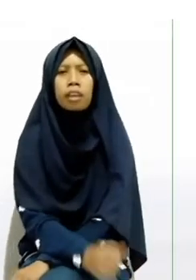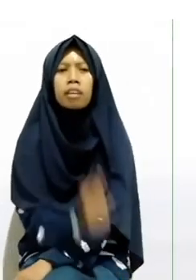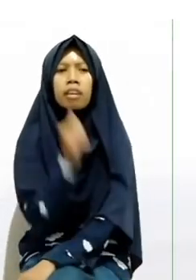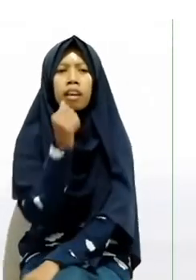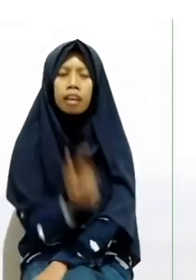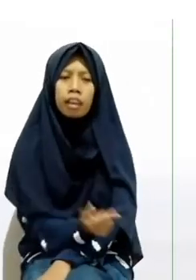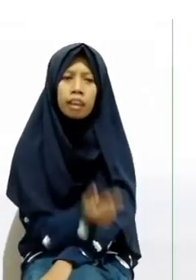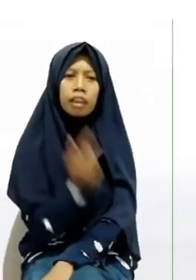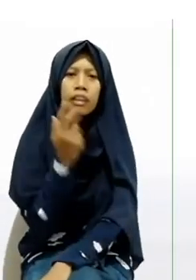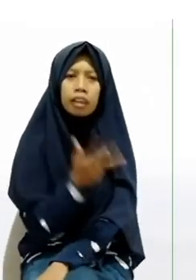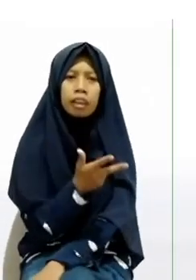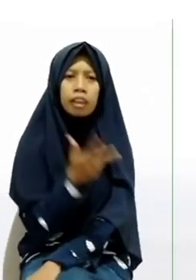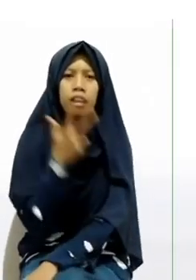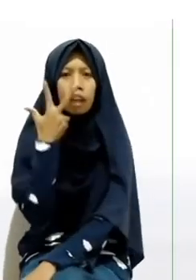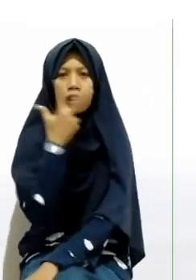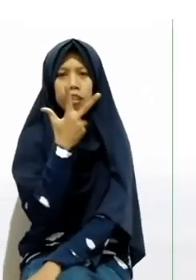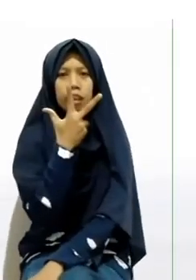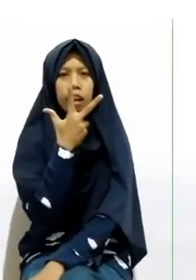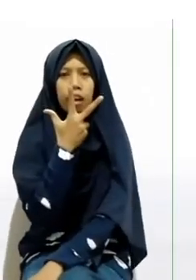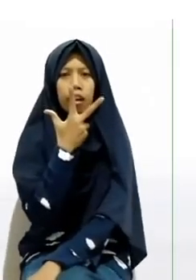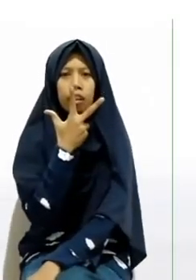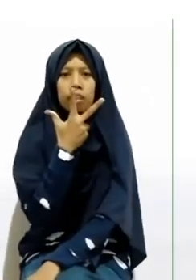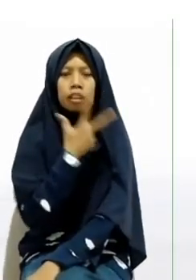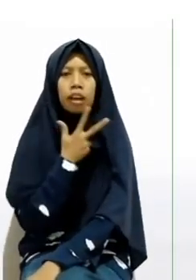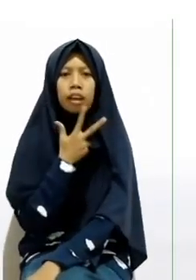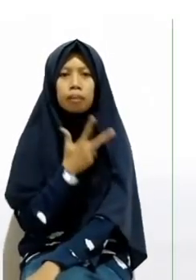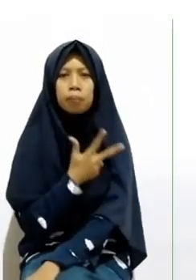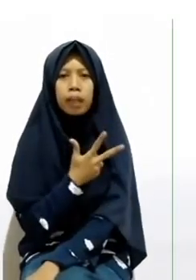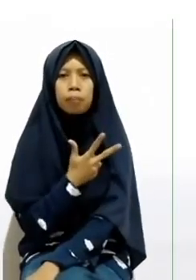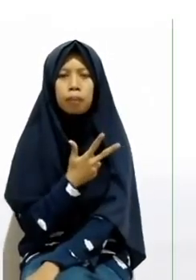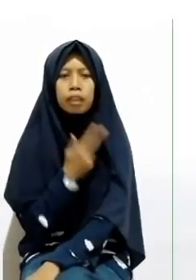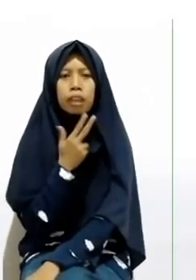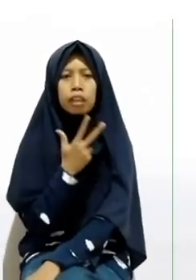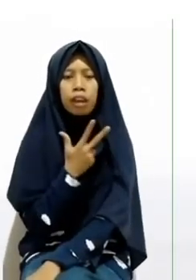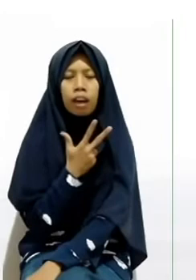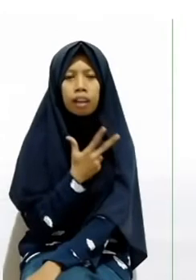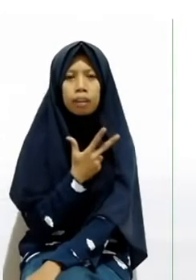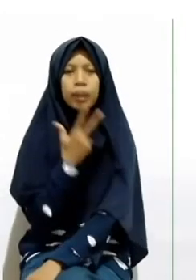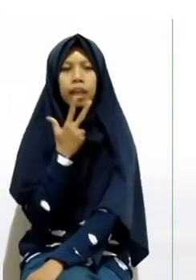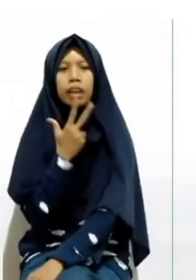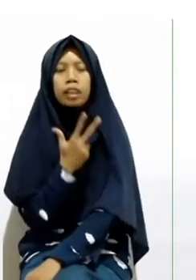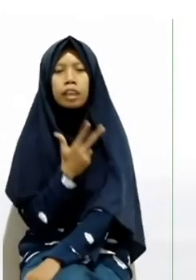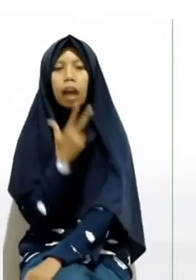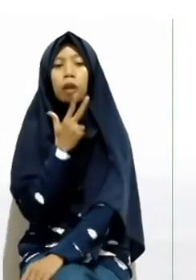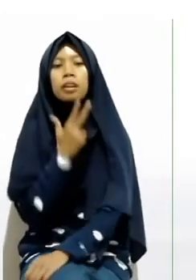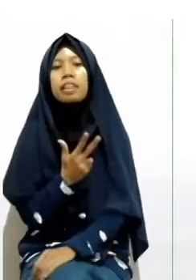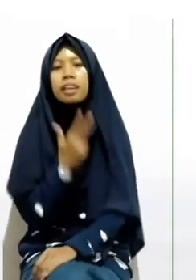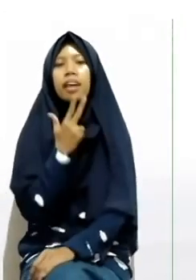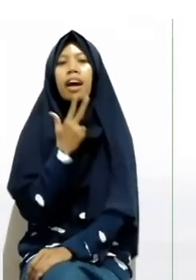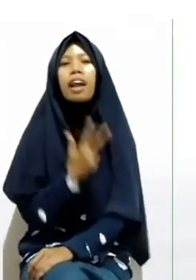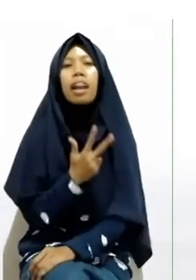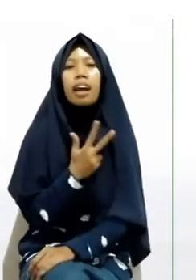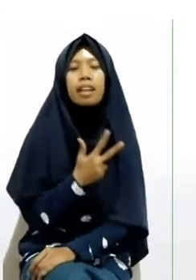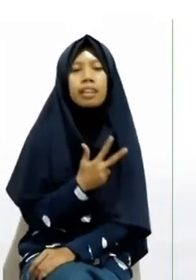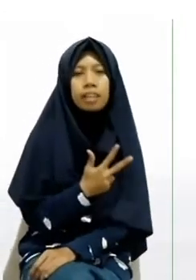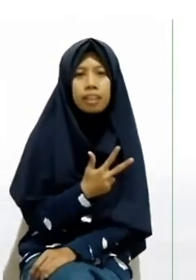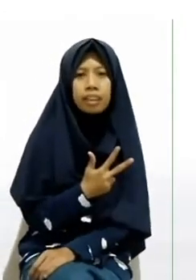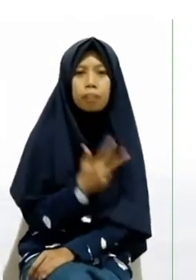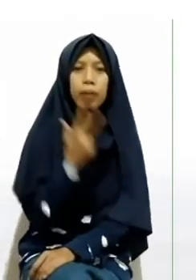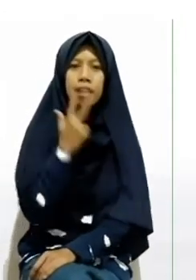klik kring-kring ace33 harribel kecilnya tiga kali berarti kalau si